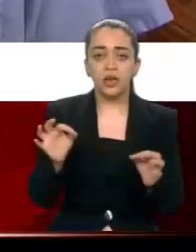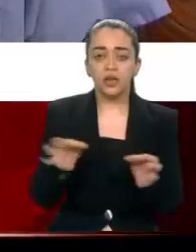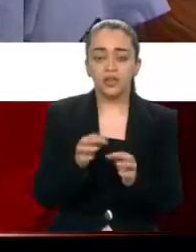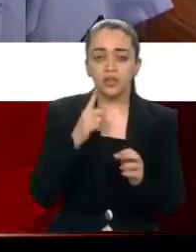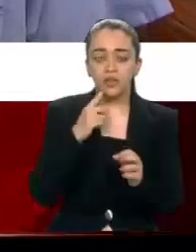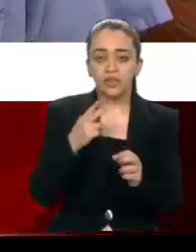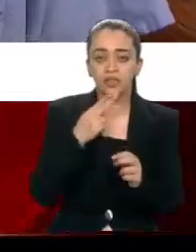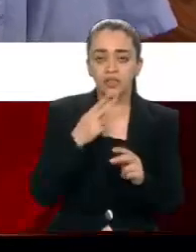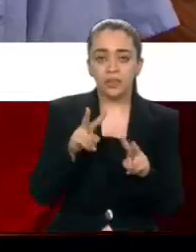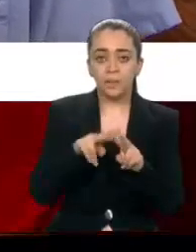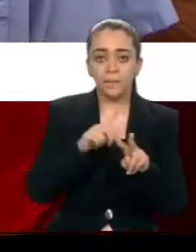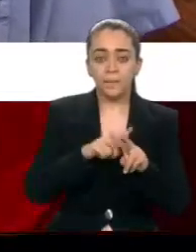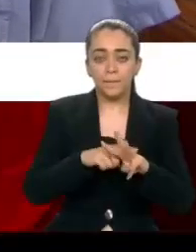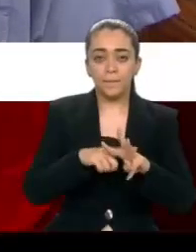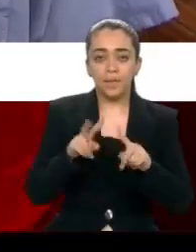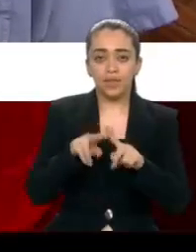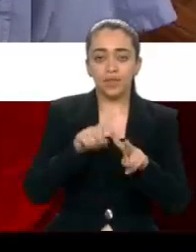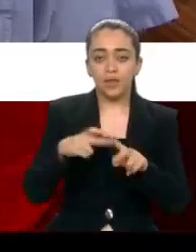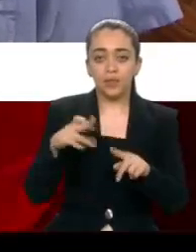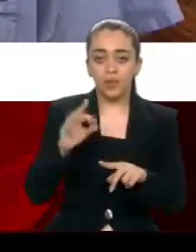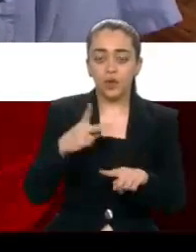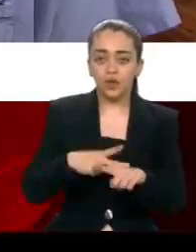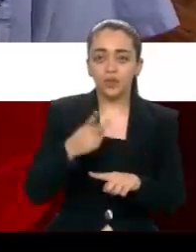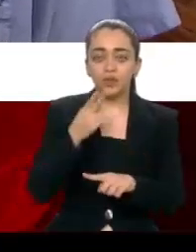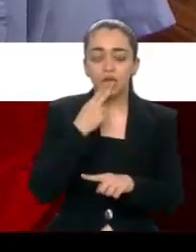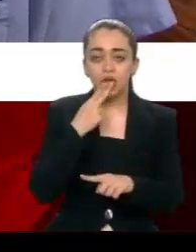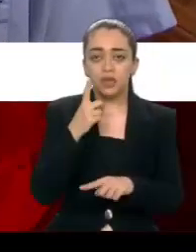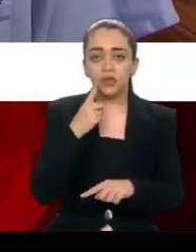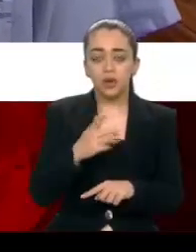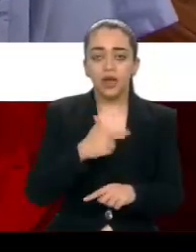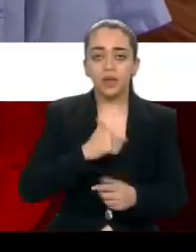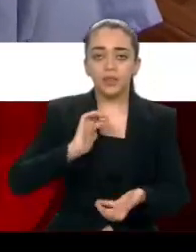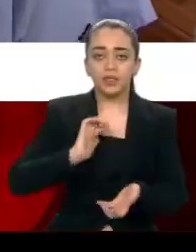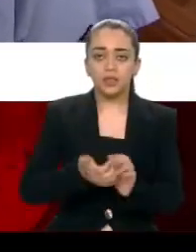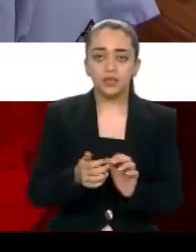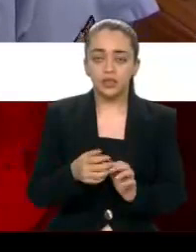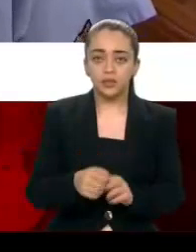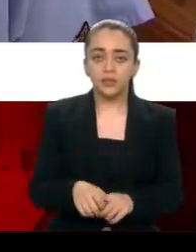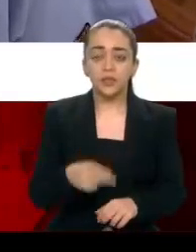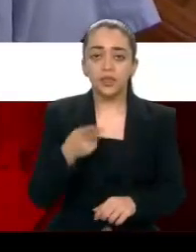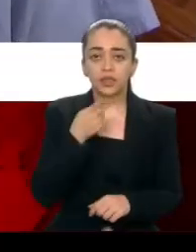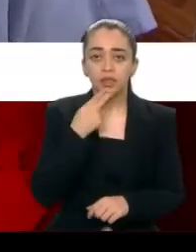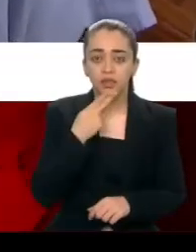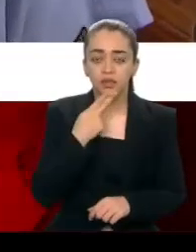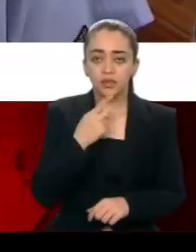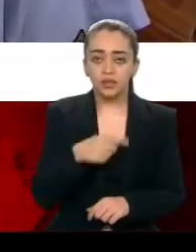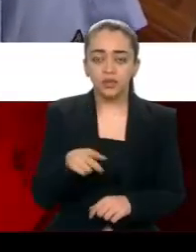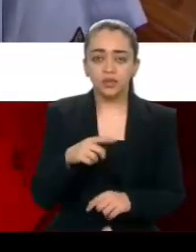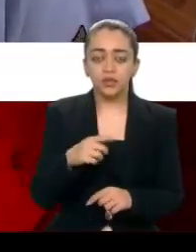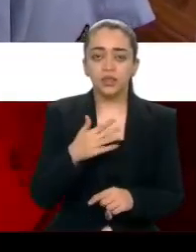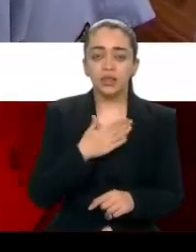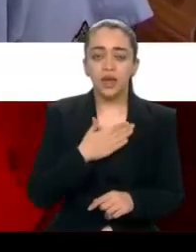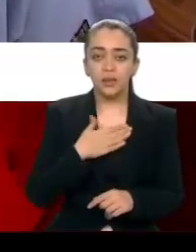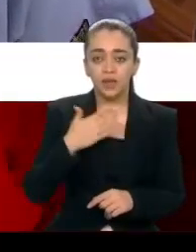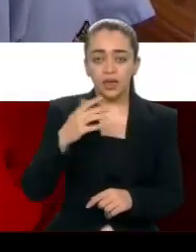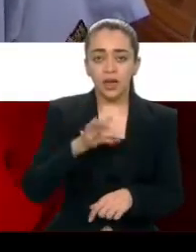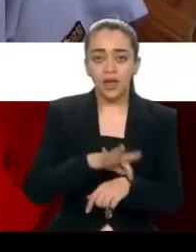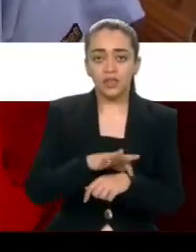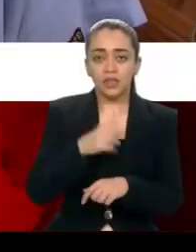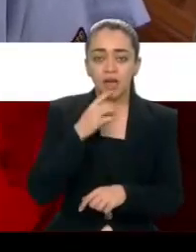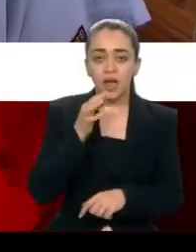ve kadınlardaki sigara artışı kalp krizlerine neden oluyor. Ayrıca kadınlarda koroner kalp hastalarının